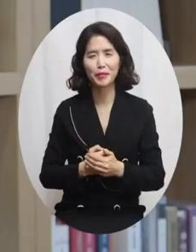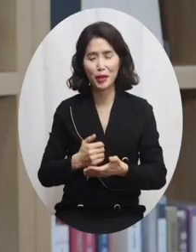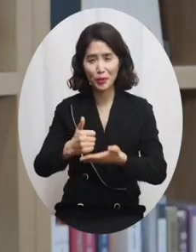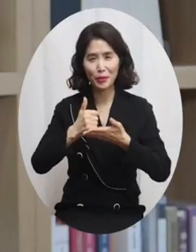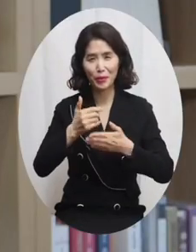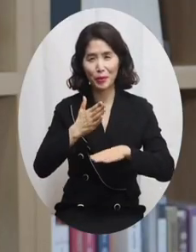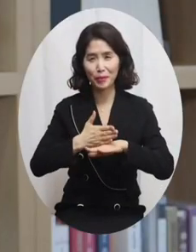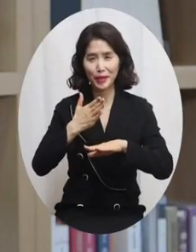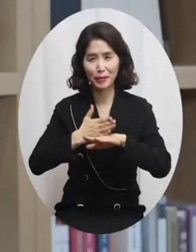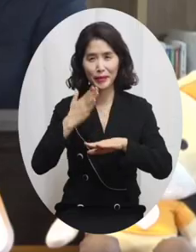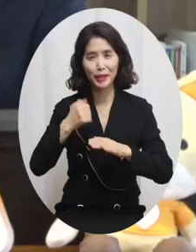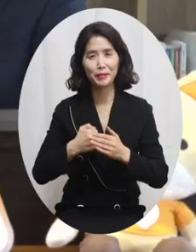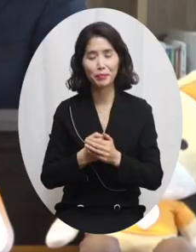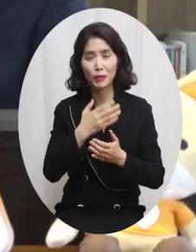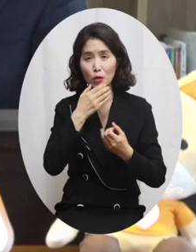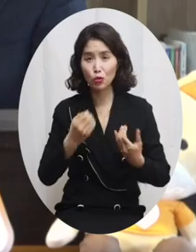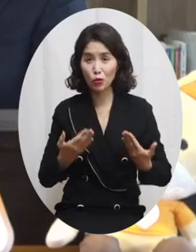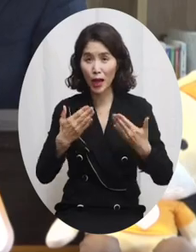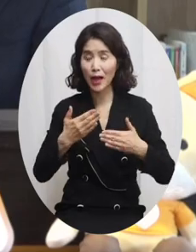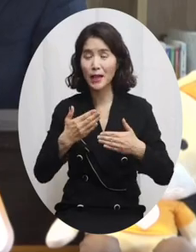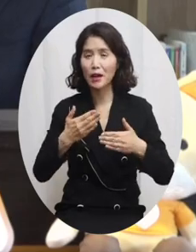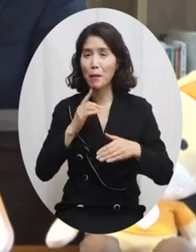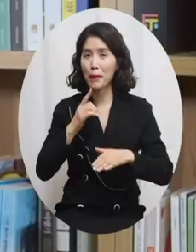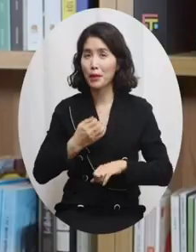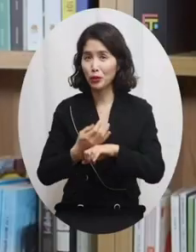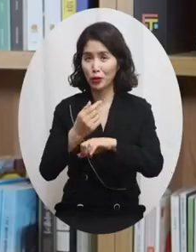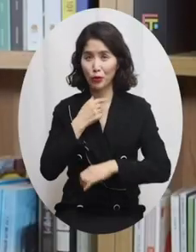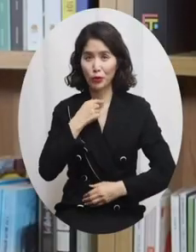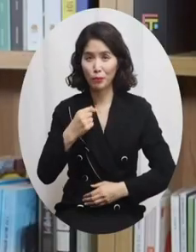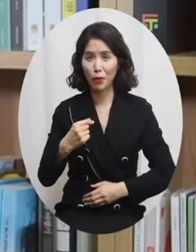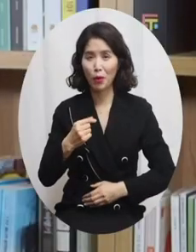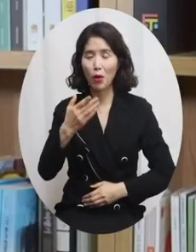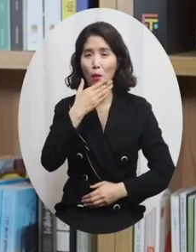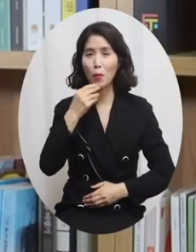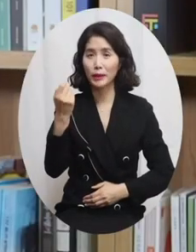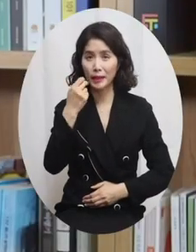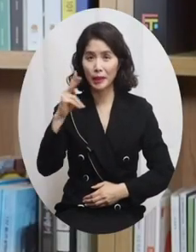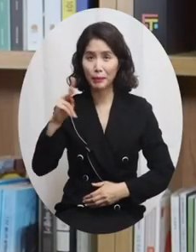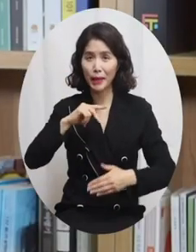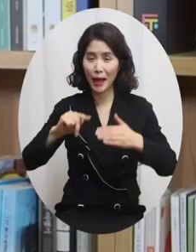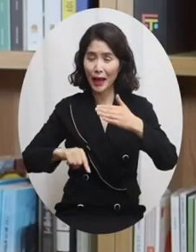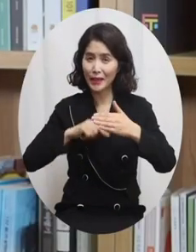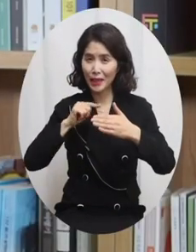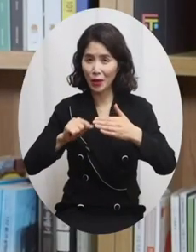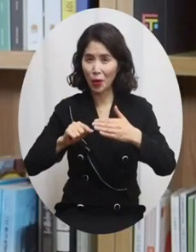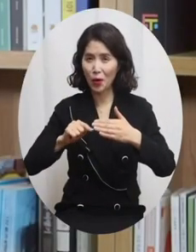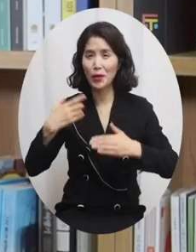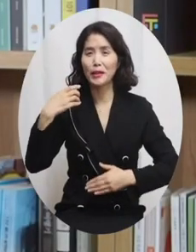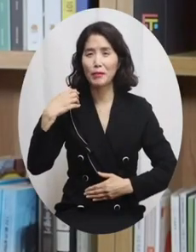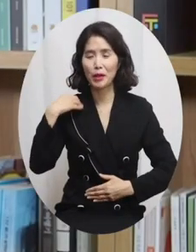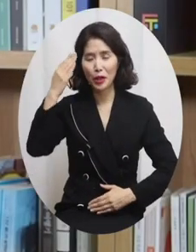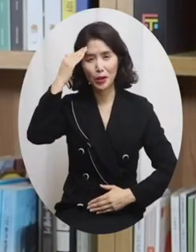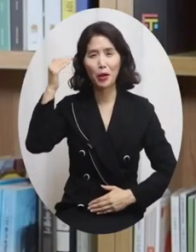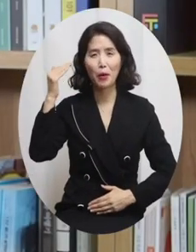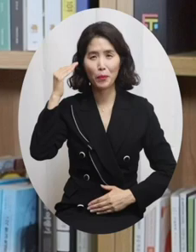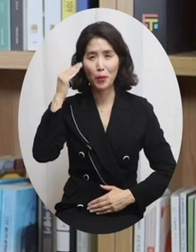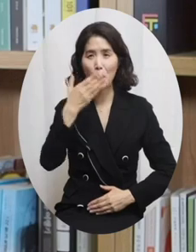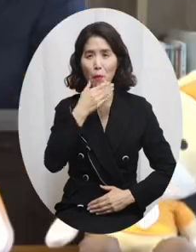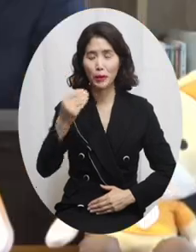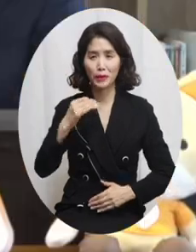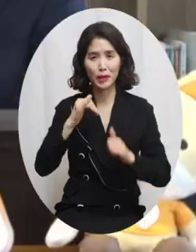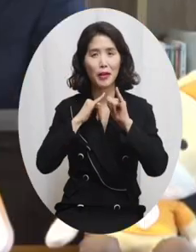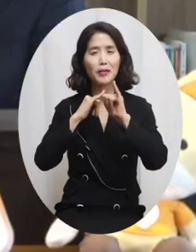고맙습니다. 네, 먼저 축하 인사 좀 드려야겠는데요. 저희 복지TV에서 시행하고 있는 대한민국